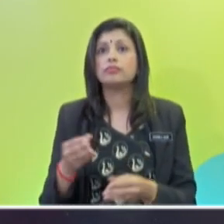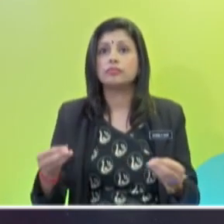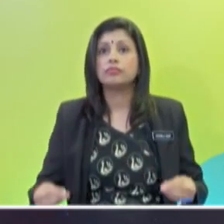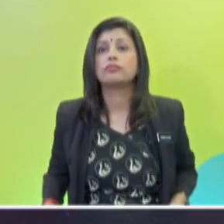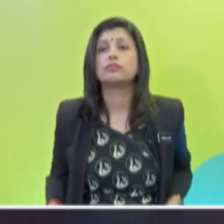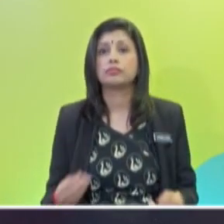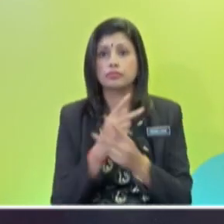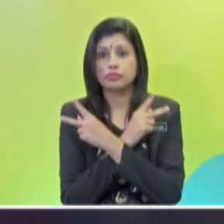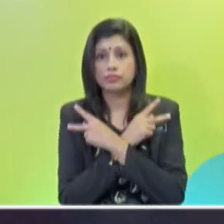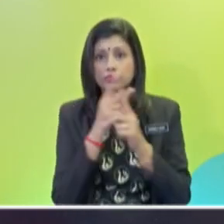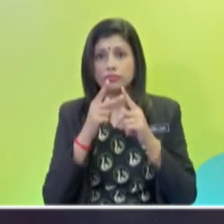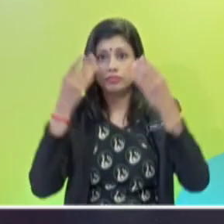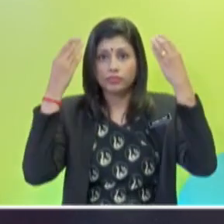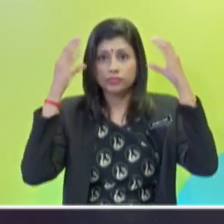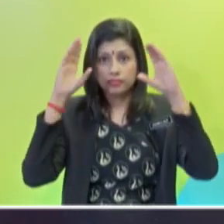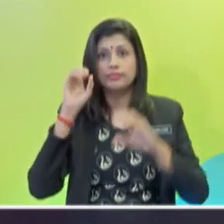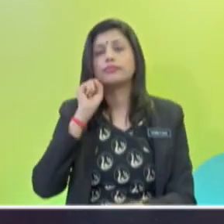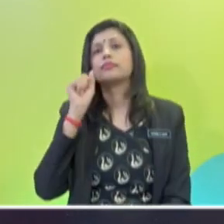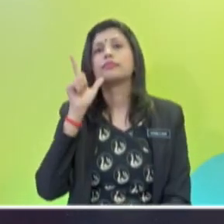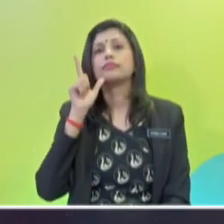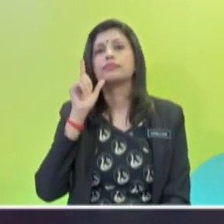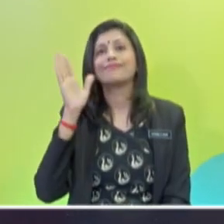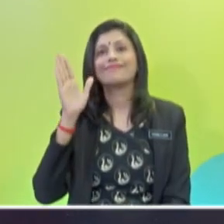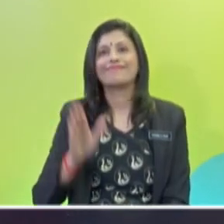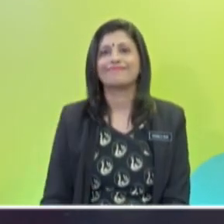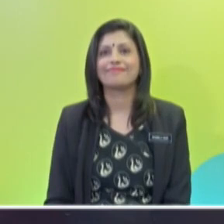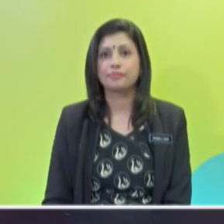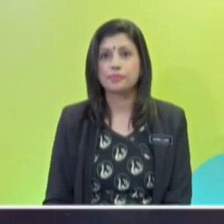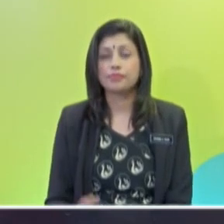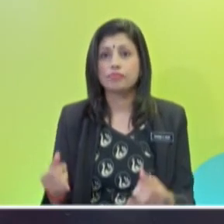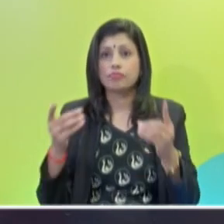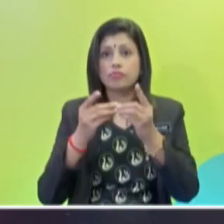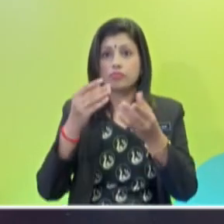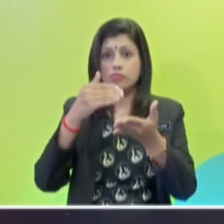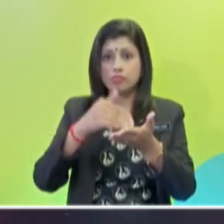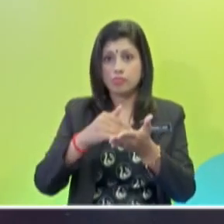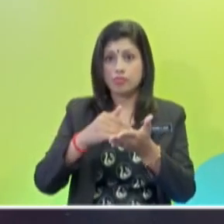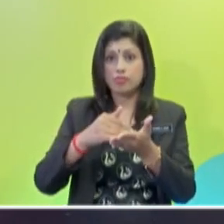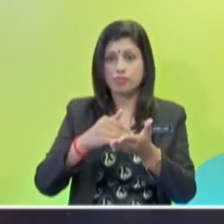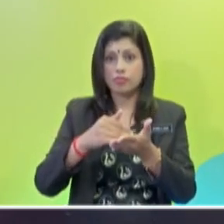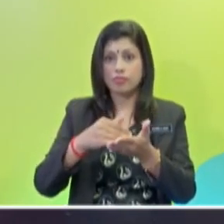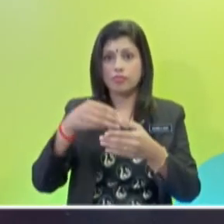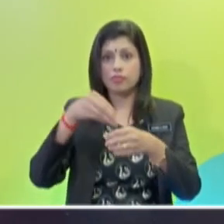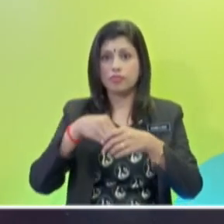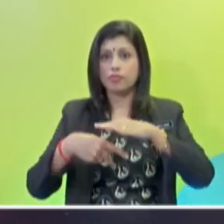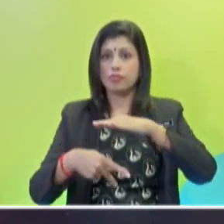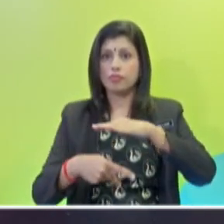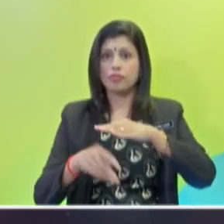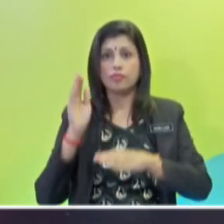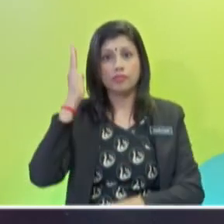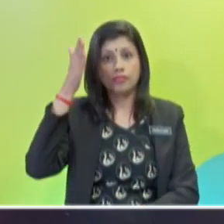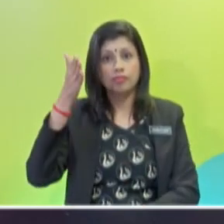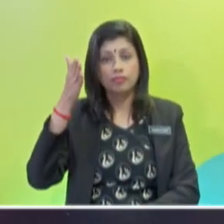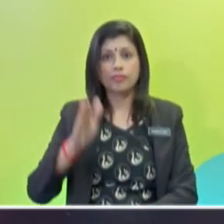Cikgu Syamila Nai. Terima kasih banyak-banyak Cikgu Syamila. Baiklah murid-murid, kita akan jumpa lagi di dalam prasekolah seterusnya bersama dengan